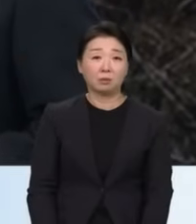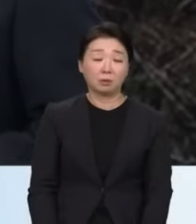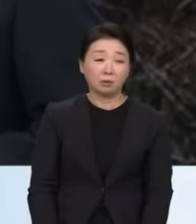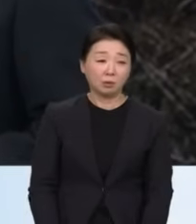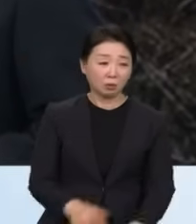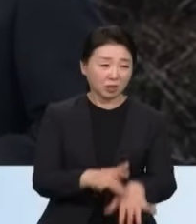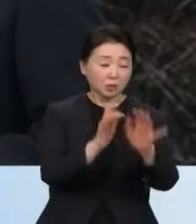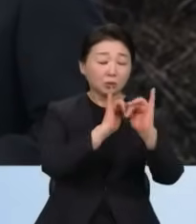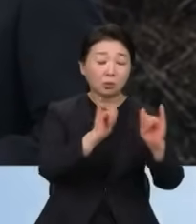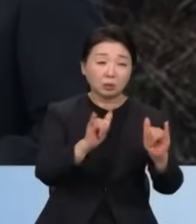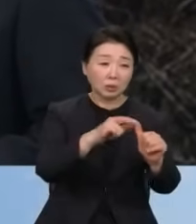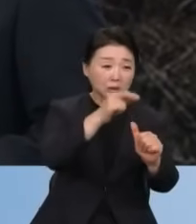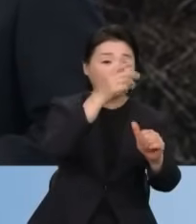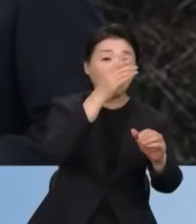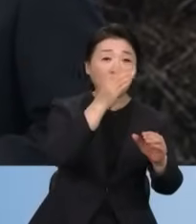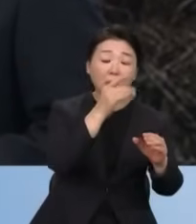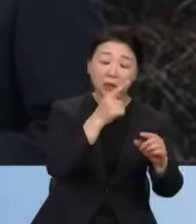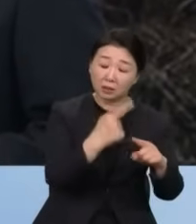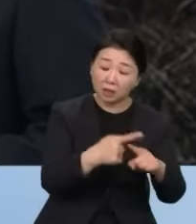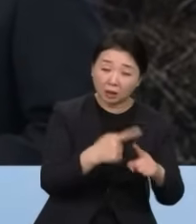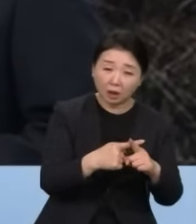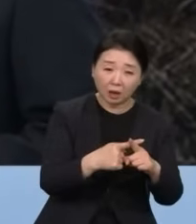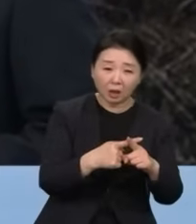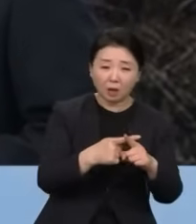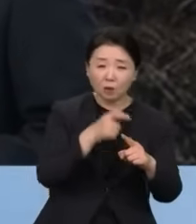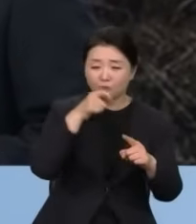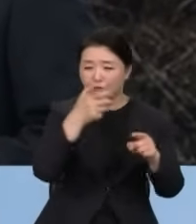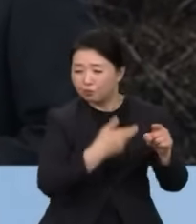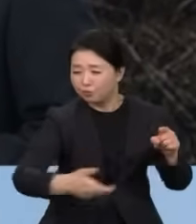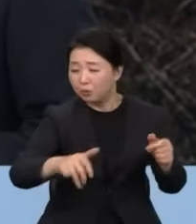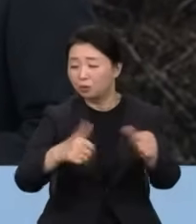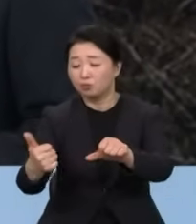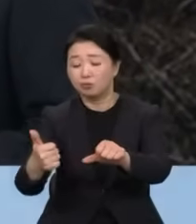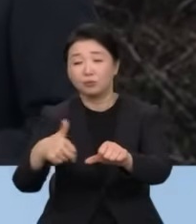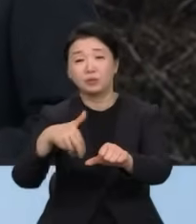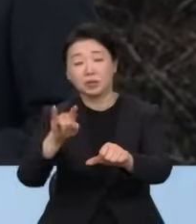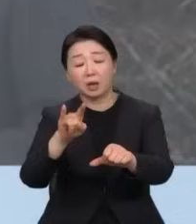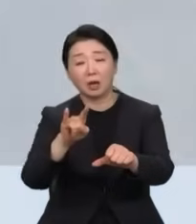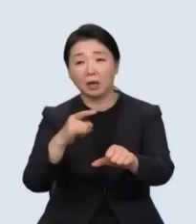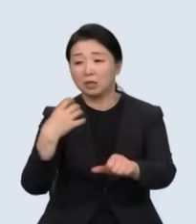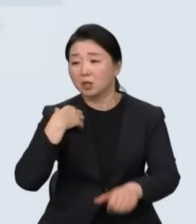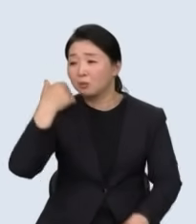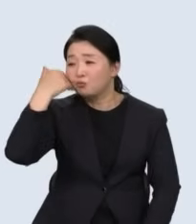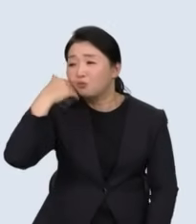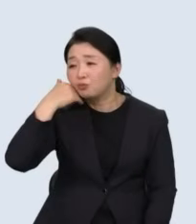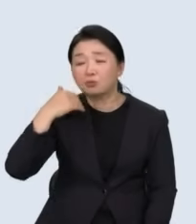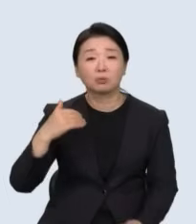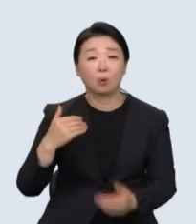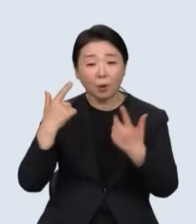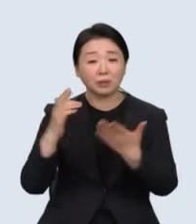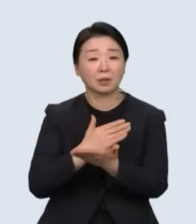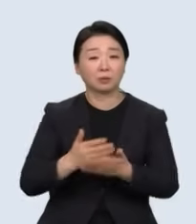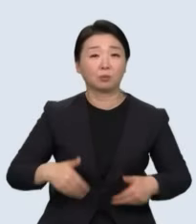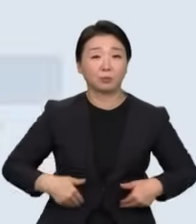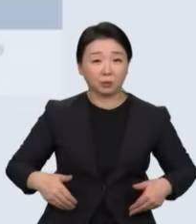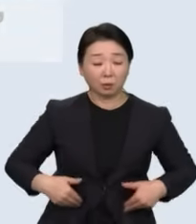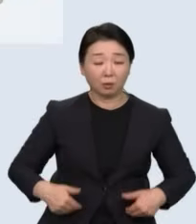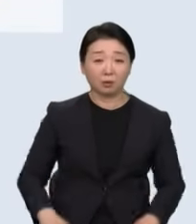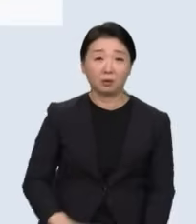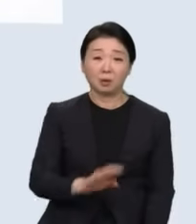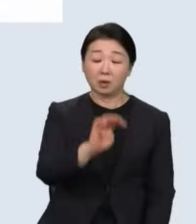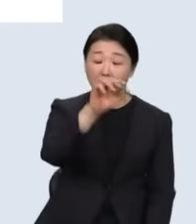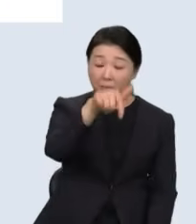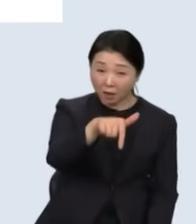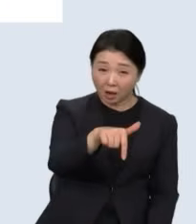구하다가 급류에 휩쓸려서 숨진 최상병의 사망의 책임자를 가리는 겁니다. 그렇습니다. 이 사망 사건을 수사한 박정훈 대령이 경찰로